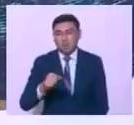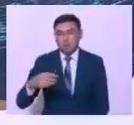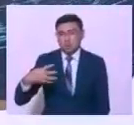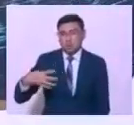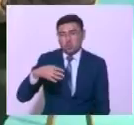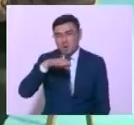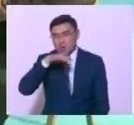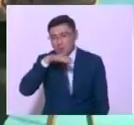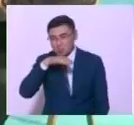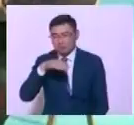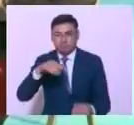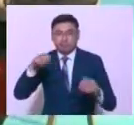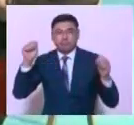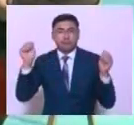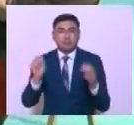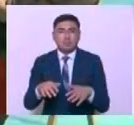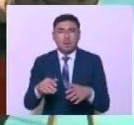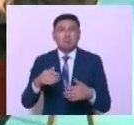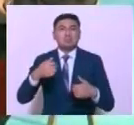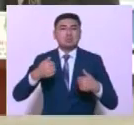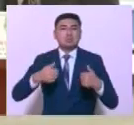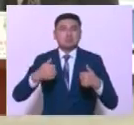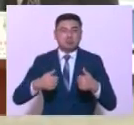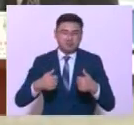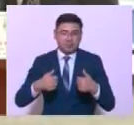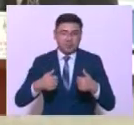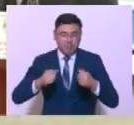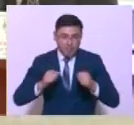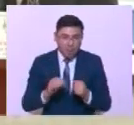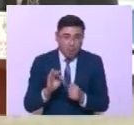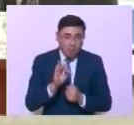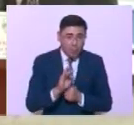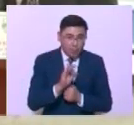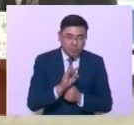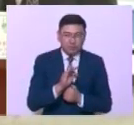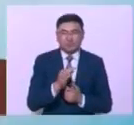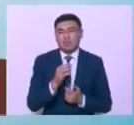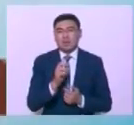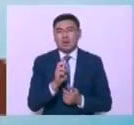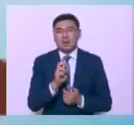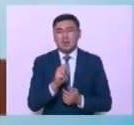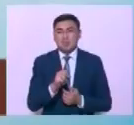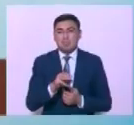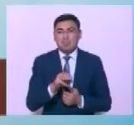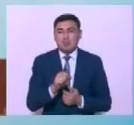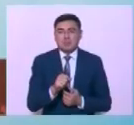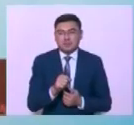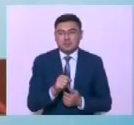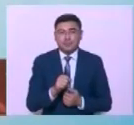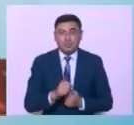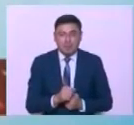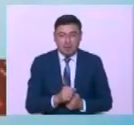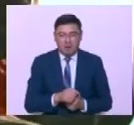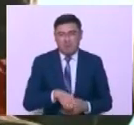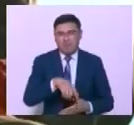районов и городов главная цель донести и привить любовь молодому поколению глубокий смысл и содержания казахского народного обычая главный муфтий духовного управления